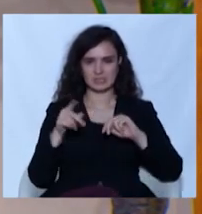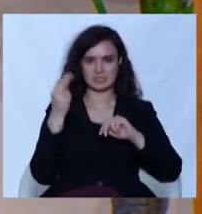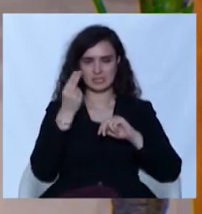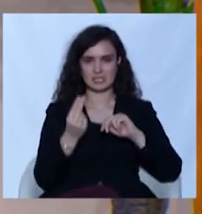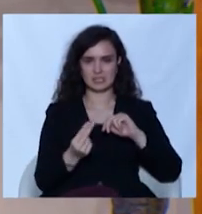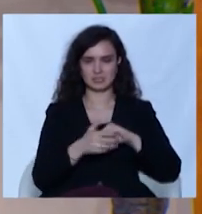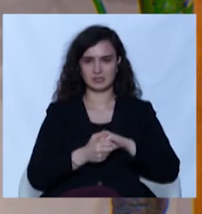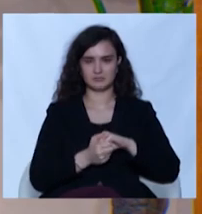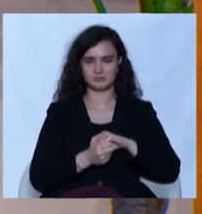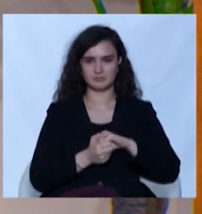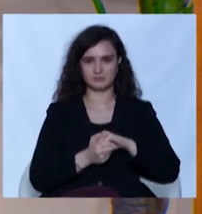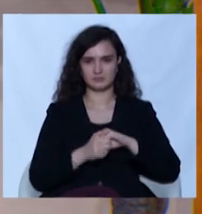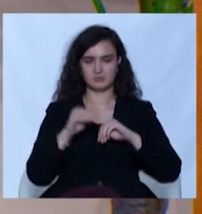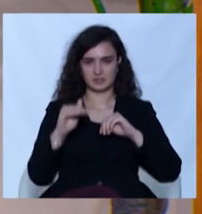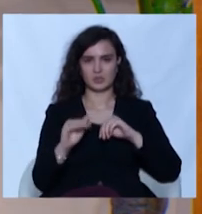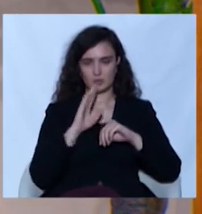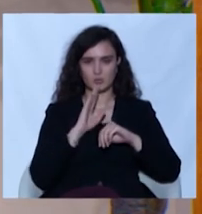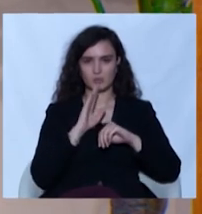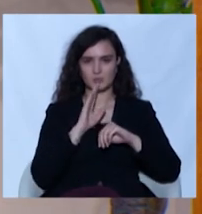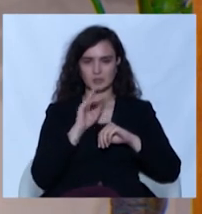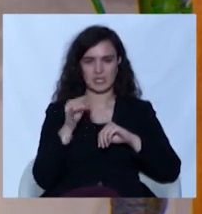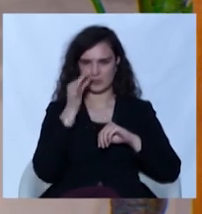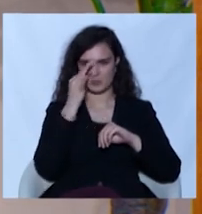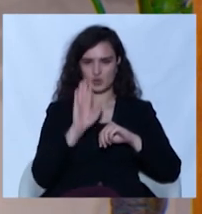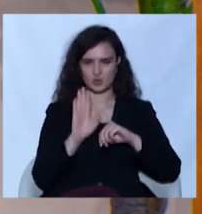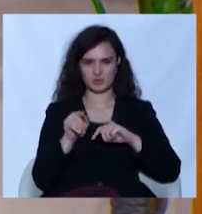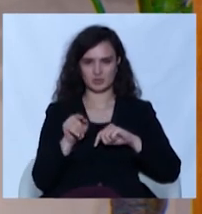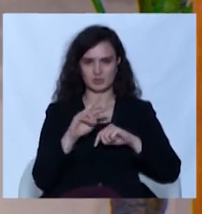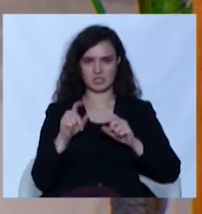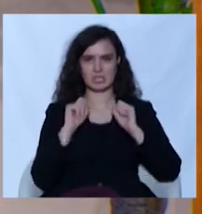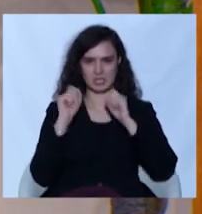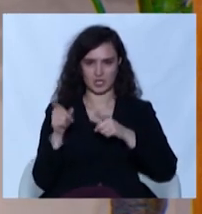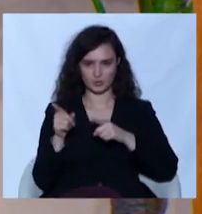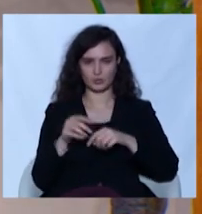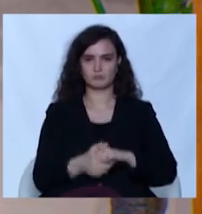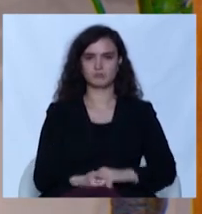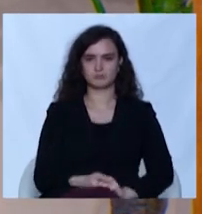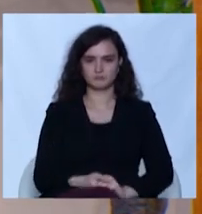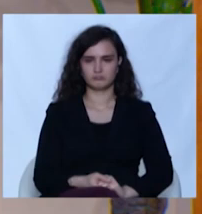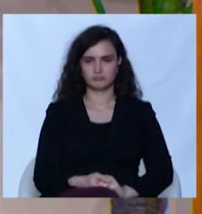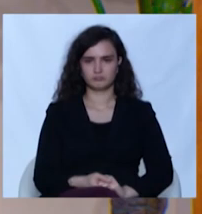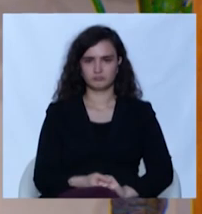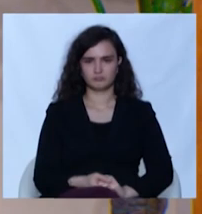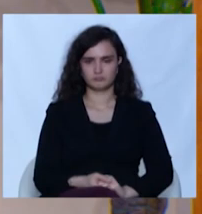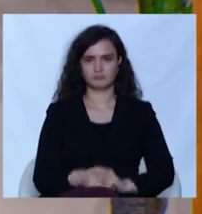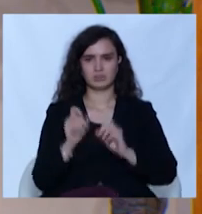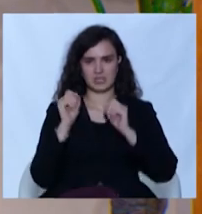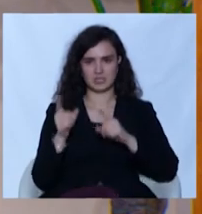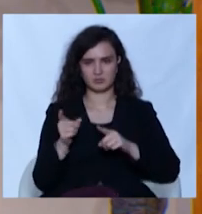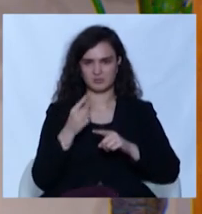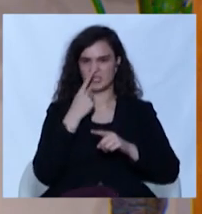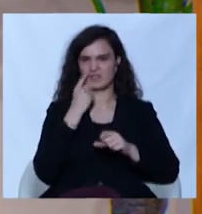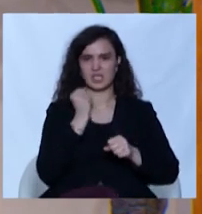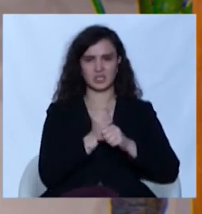დახატა პატარა გოგომ, არ მოეწონა რა თქმა უნდა და გადააგდო. გადააგდო ესე, არც